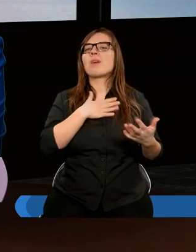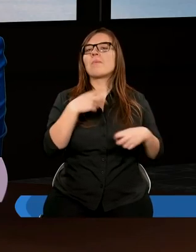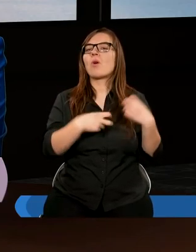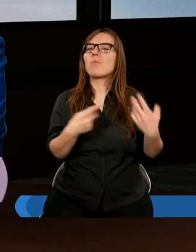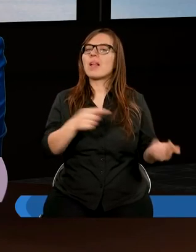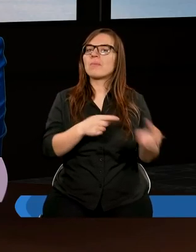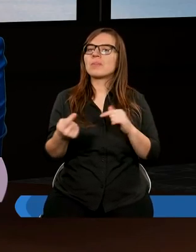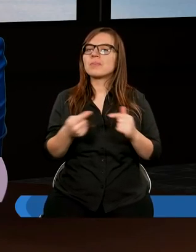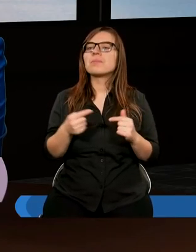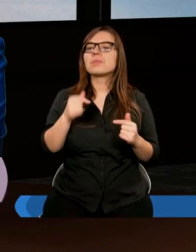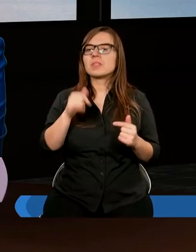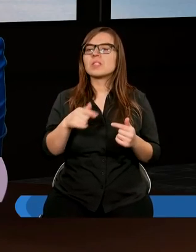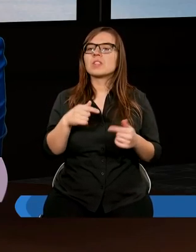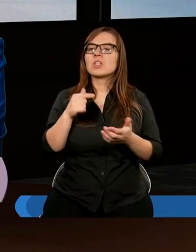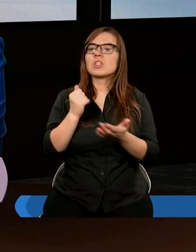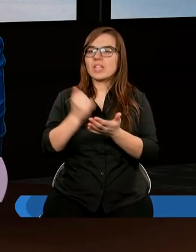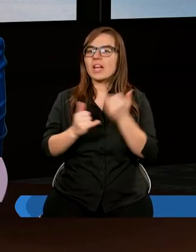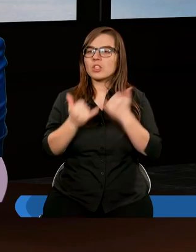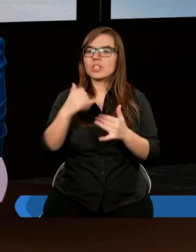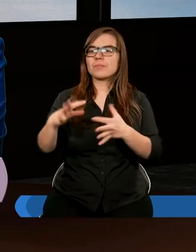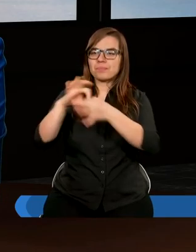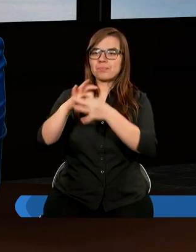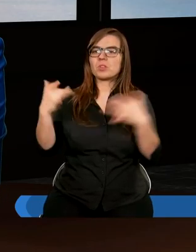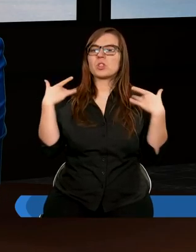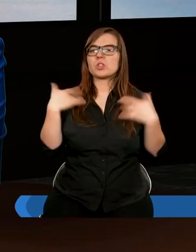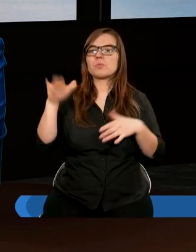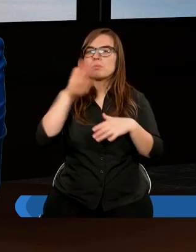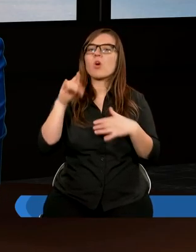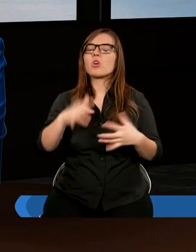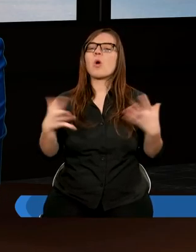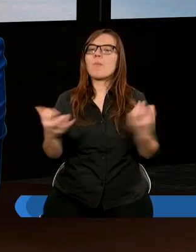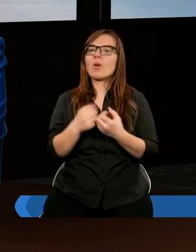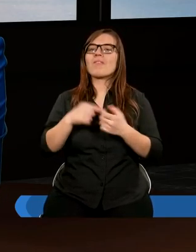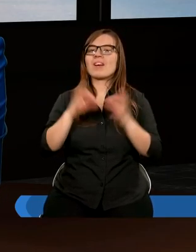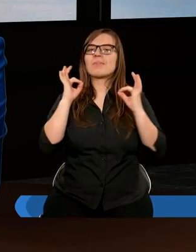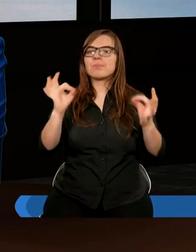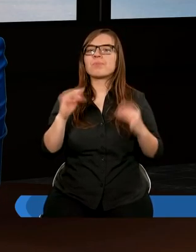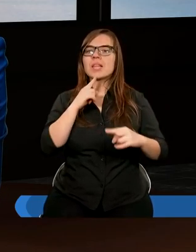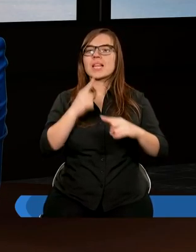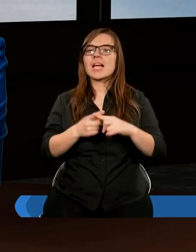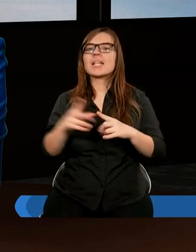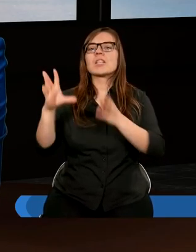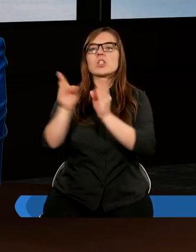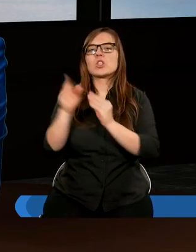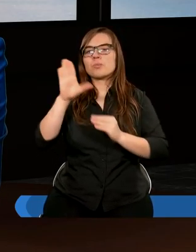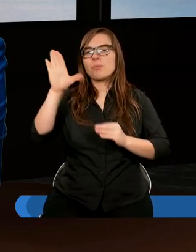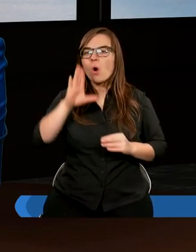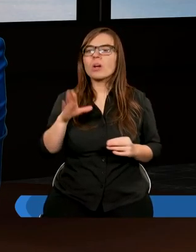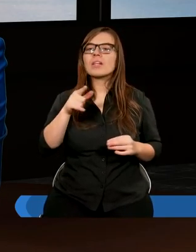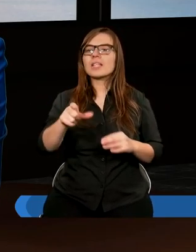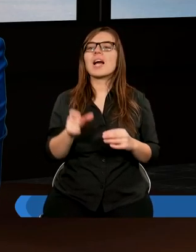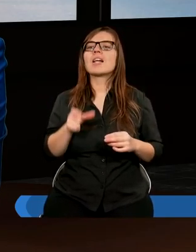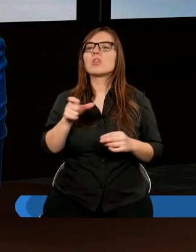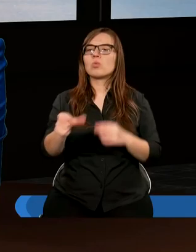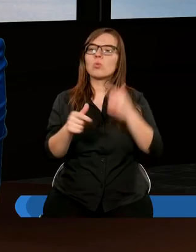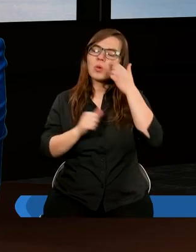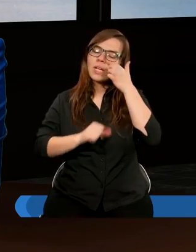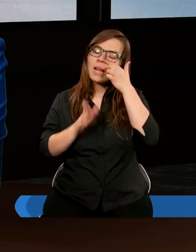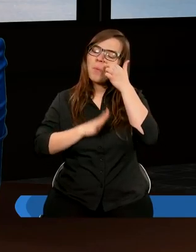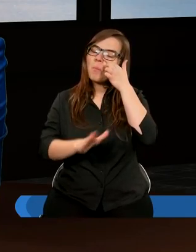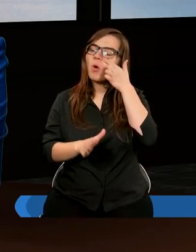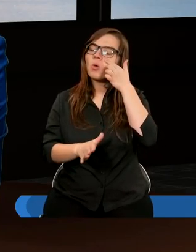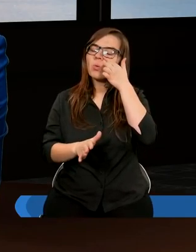dlatego, że jeżeli ktoś żyje z Bogiem, to wtedy tak stara się problemy rozwiązać. Natomiast dla mnie też jest istotne, że taki dług po prostu